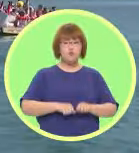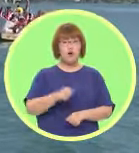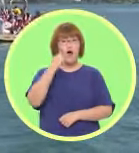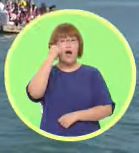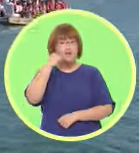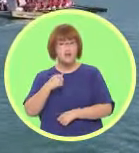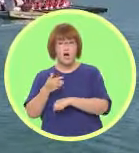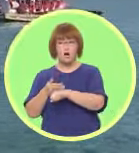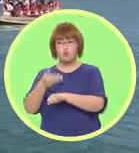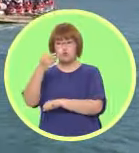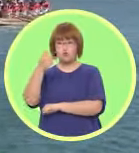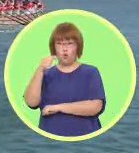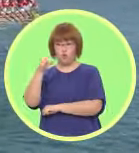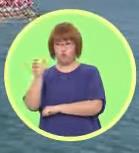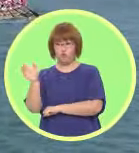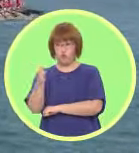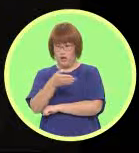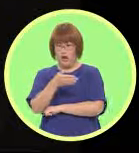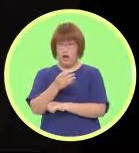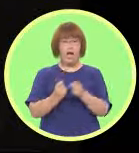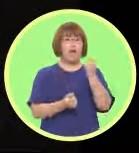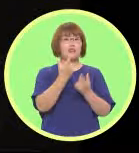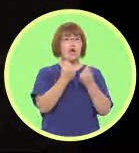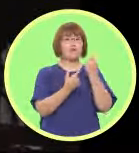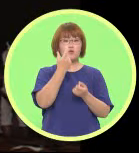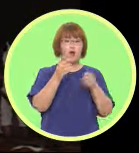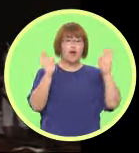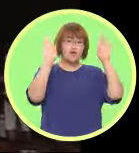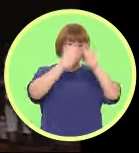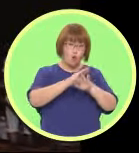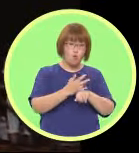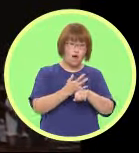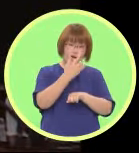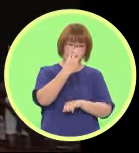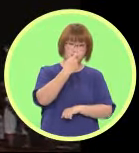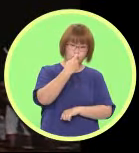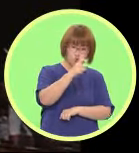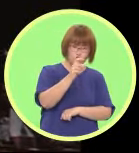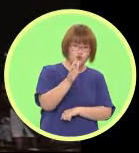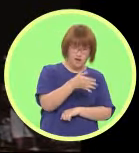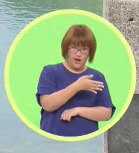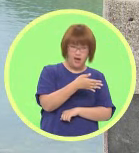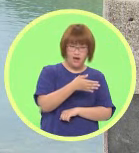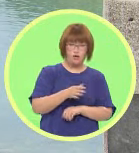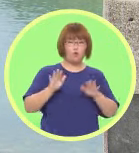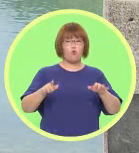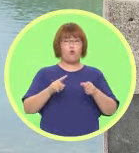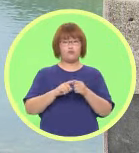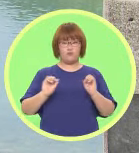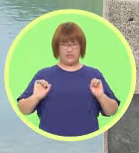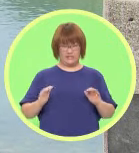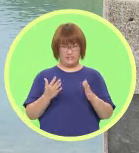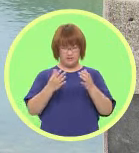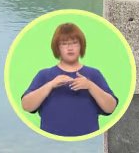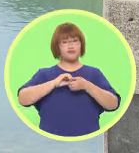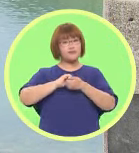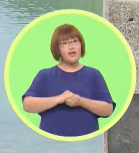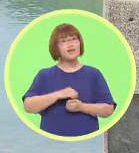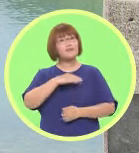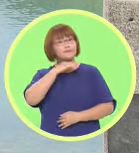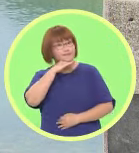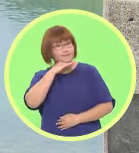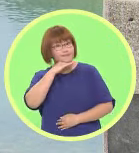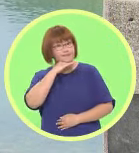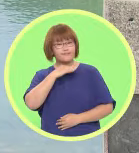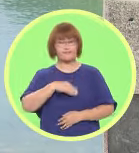電馬競争は朝9時50分から、花火の打ち上げは夜8時10分からです。今年も盛り上げていくの